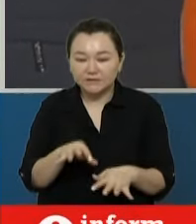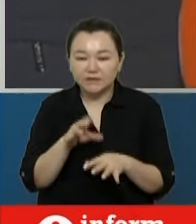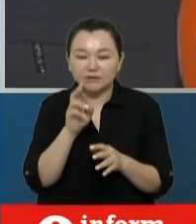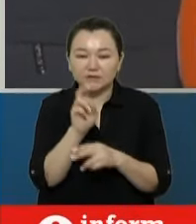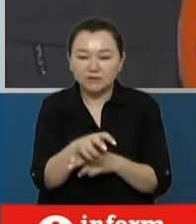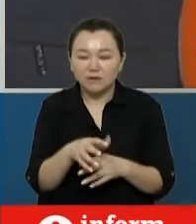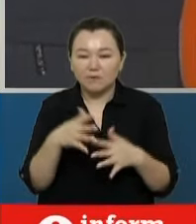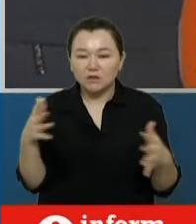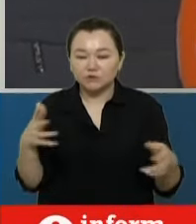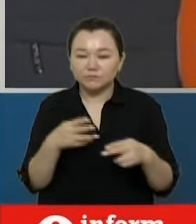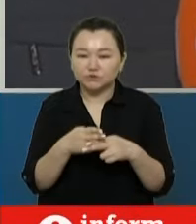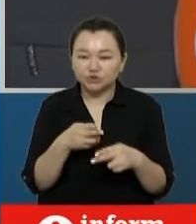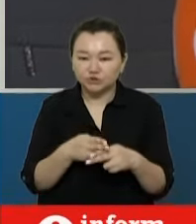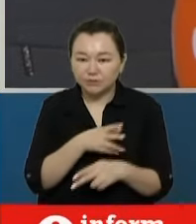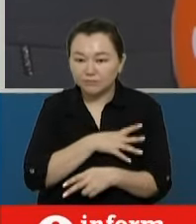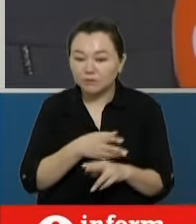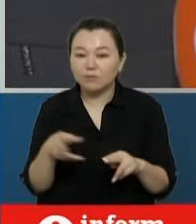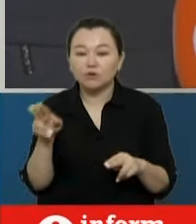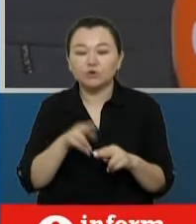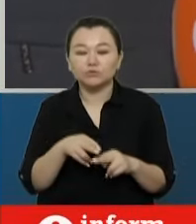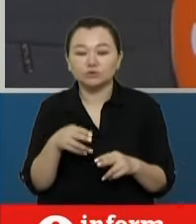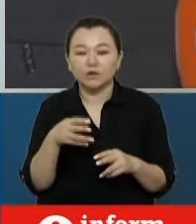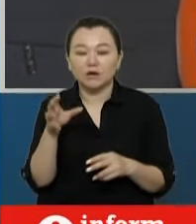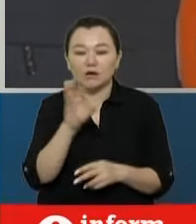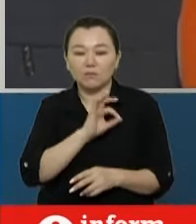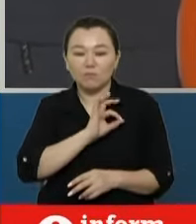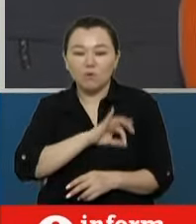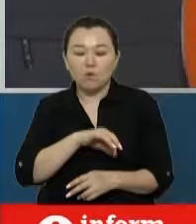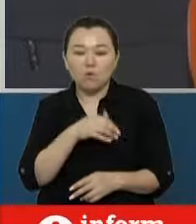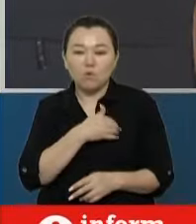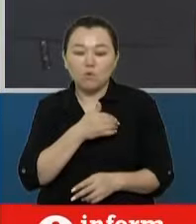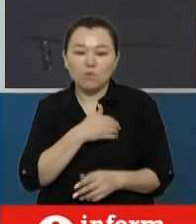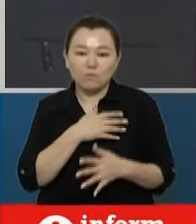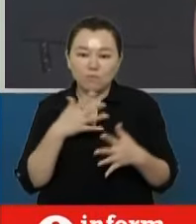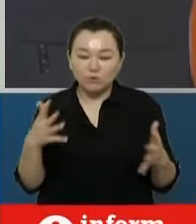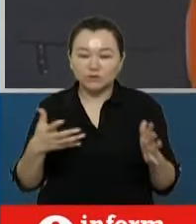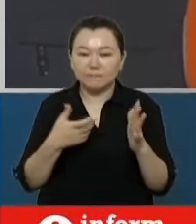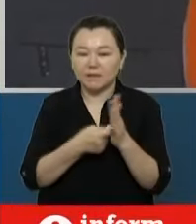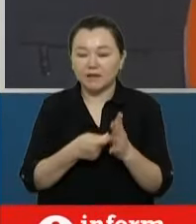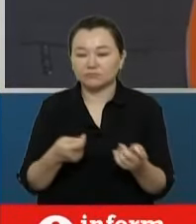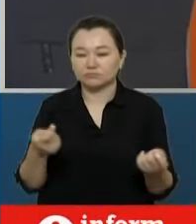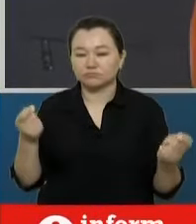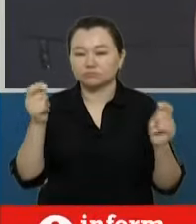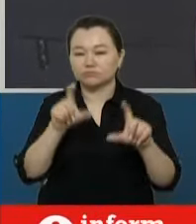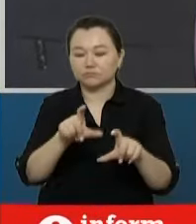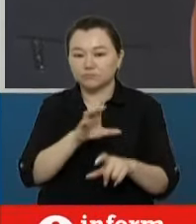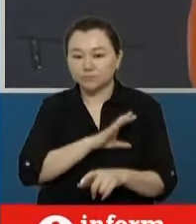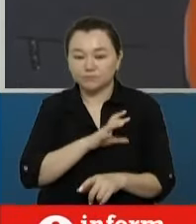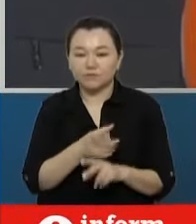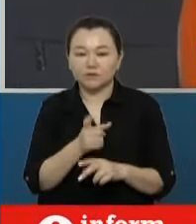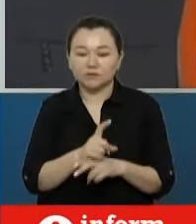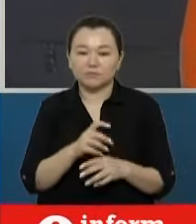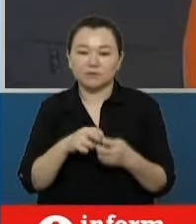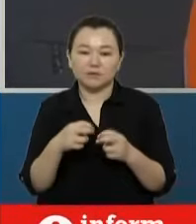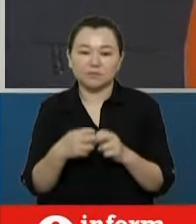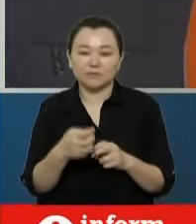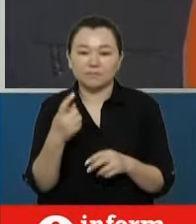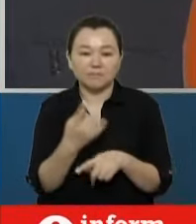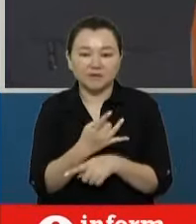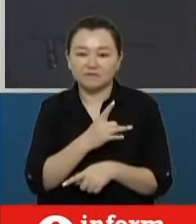үлкен кедергі келтірген. Өйткені сұраныс тотымды пайдаланғысы келгендер билет құнын шарықтатып жіберген. Ал бұл мәселе бірінші рет